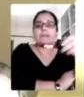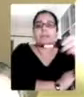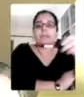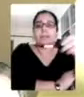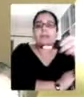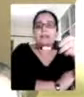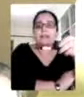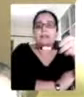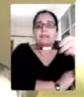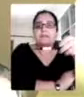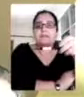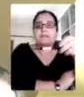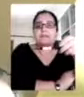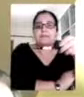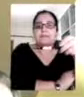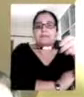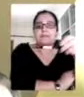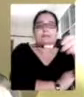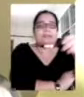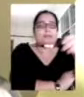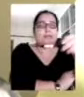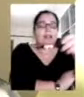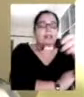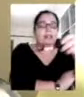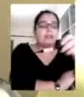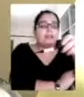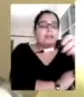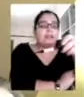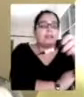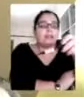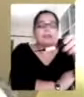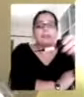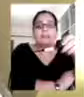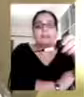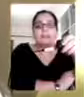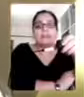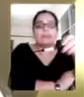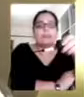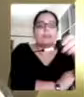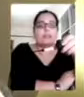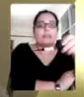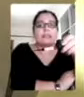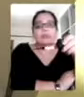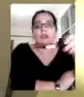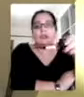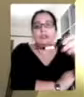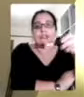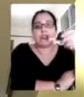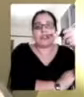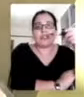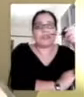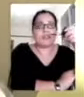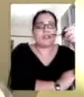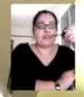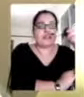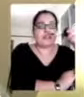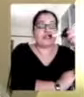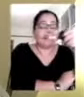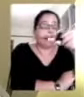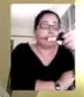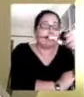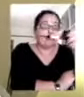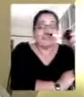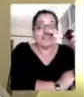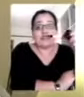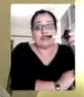dinledim hikayelerini. Gayet de güzel geçmiş. Atilla Bey'in fotoğrafları gördüm. İşte benim yoğunluğun yavaş yavaş başladığı